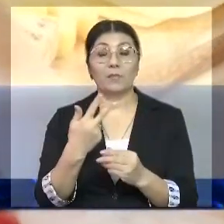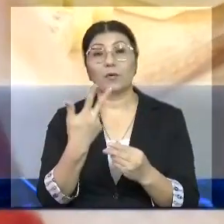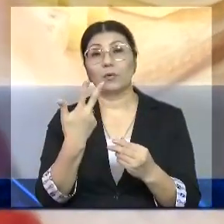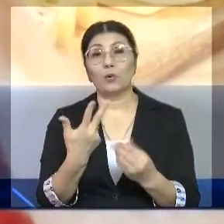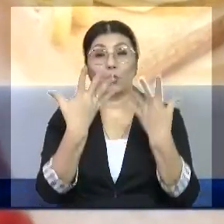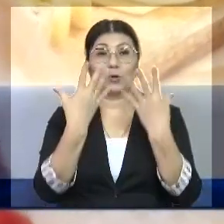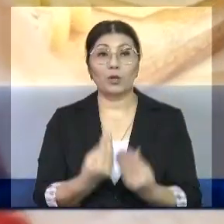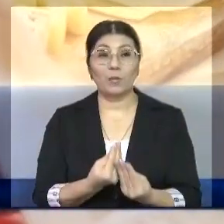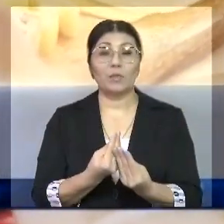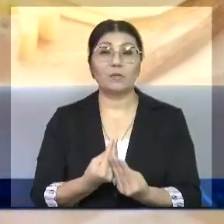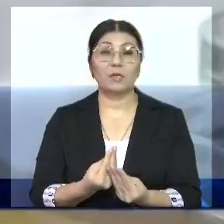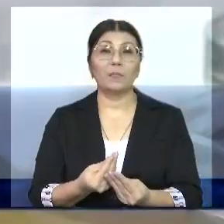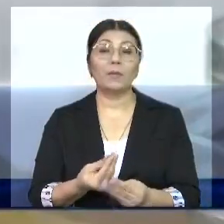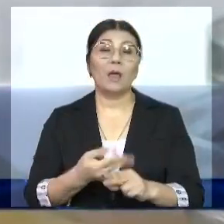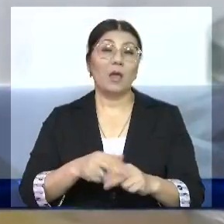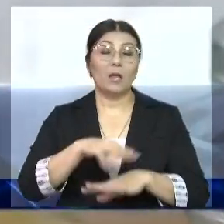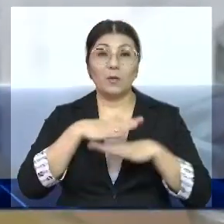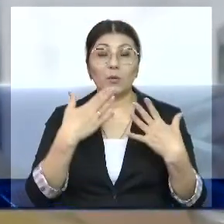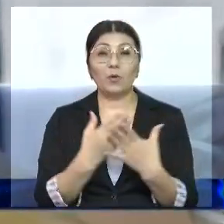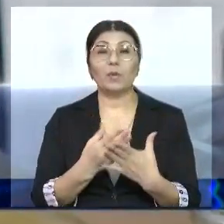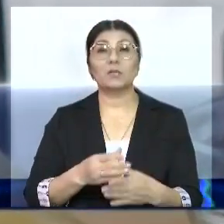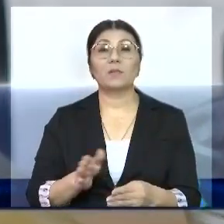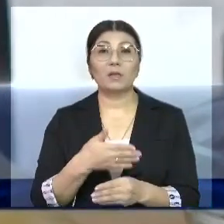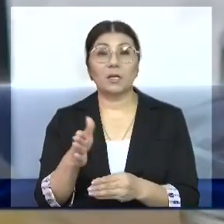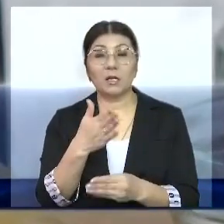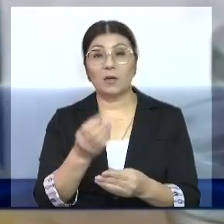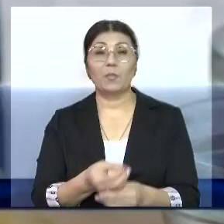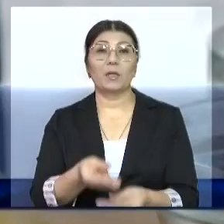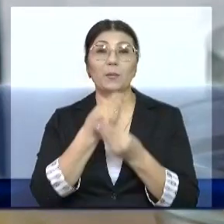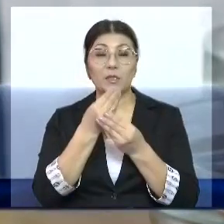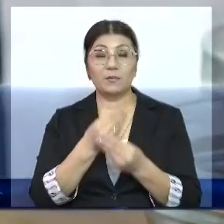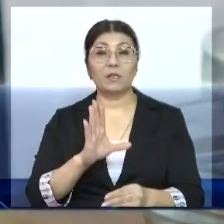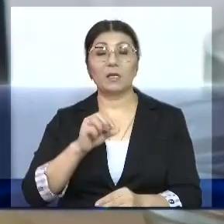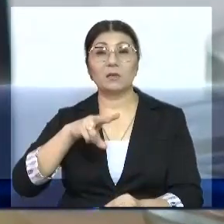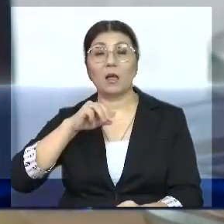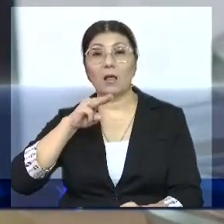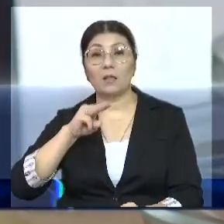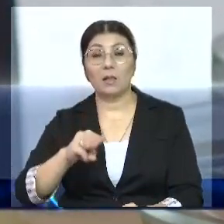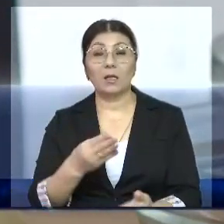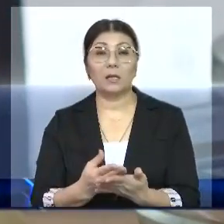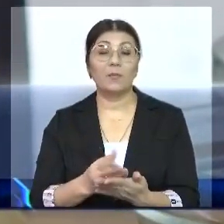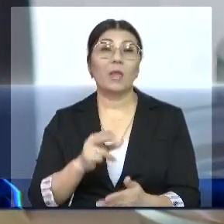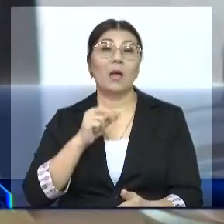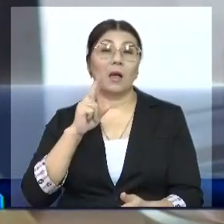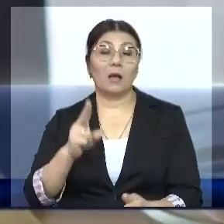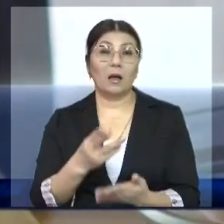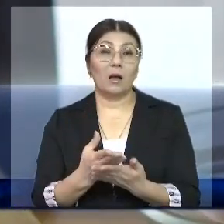рыбных продуктов и салатов, заправленных майонезом. Как не получить отравление, рассказал заместитель руководителя